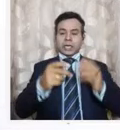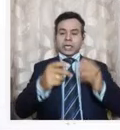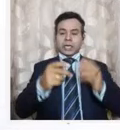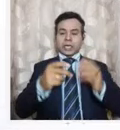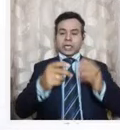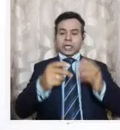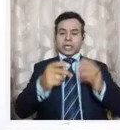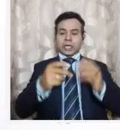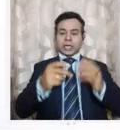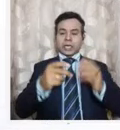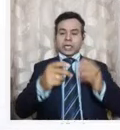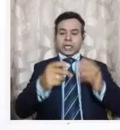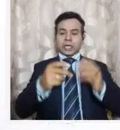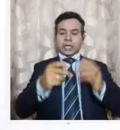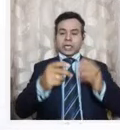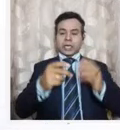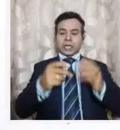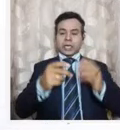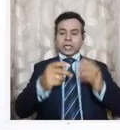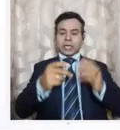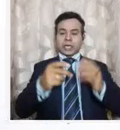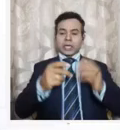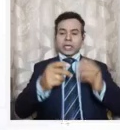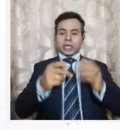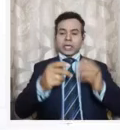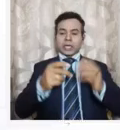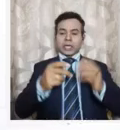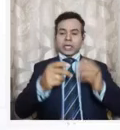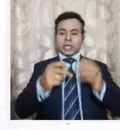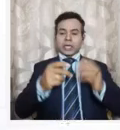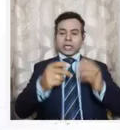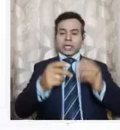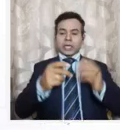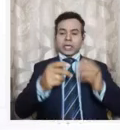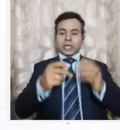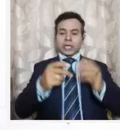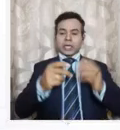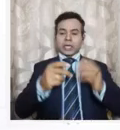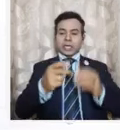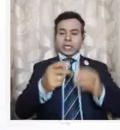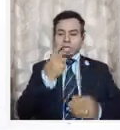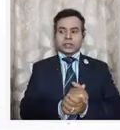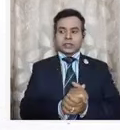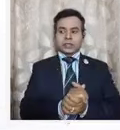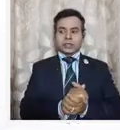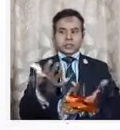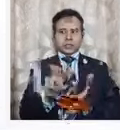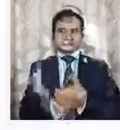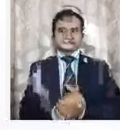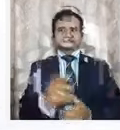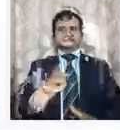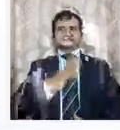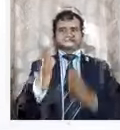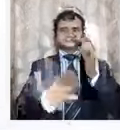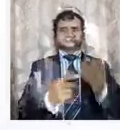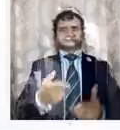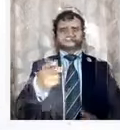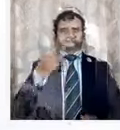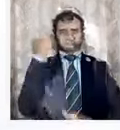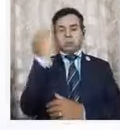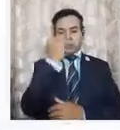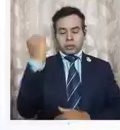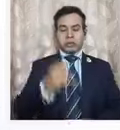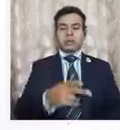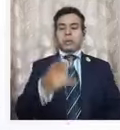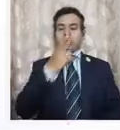যাচ্ছে তারা মাস্ক পরিধান করছেন না এবং ধূমপান করছেন, কোনো সামাজিক দূরত্ব না মেনেই।